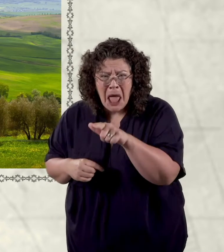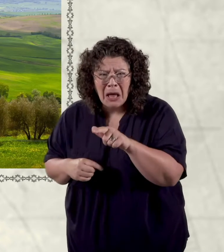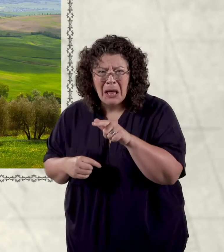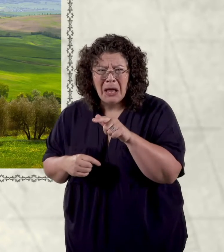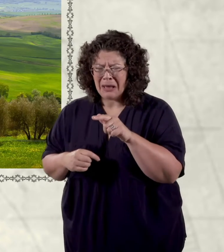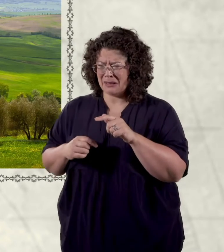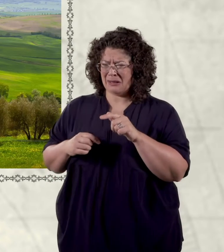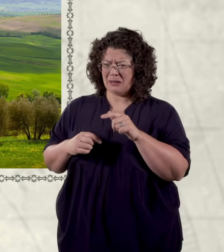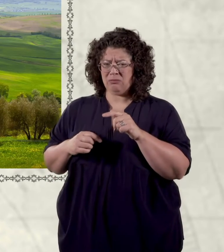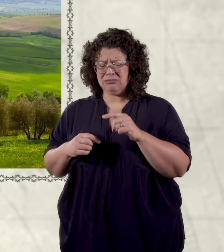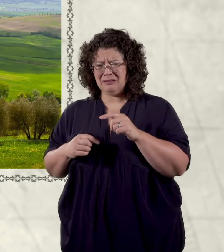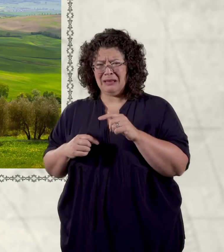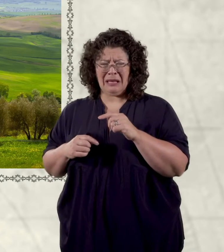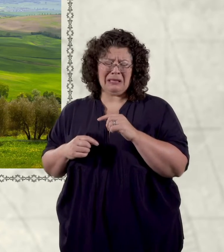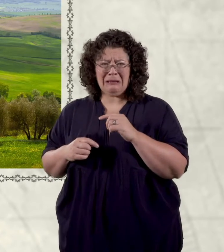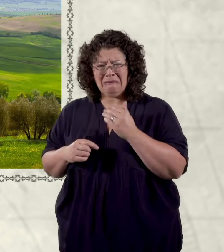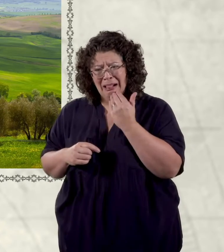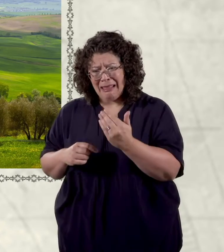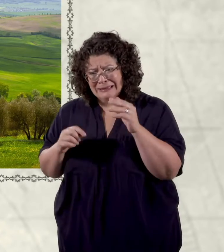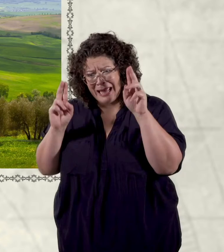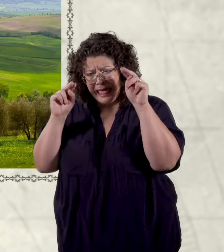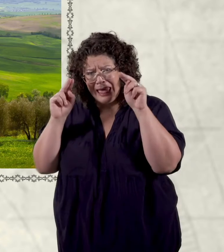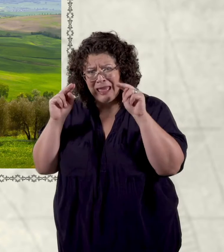Beth sgwarnog? Pob lwc!